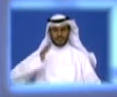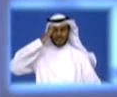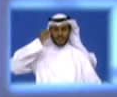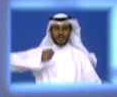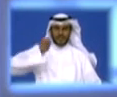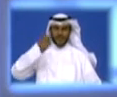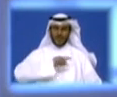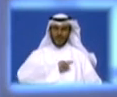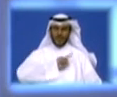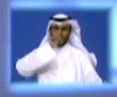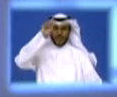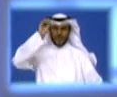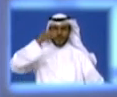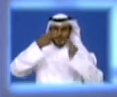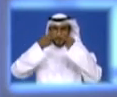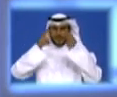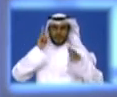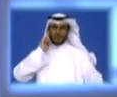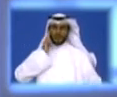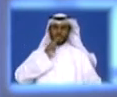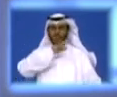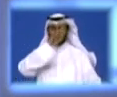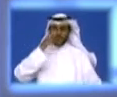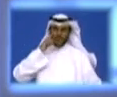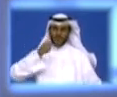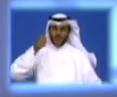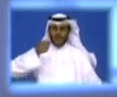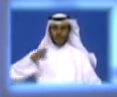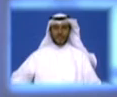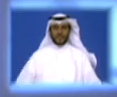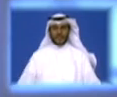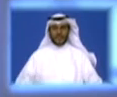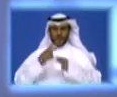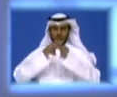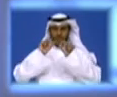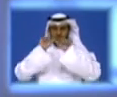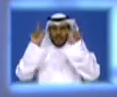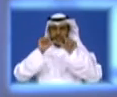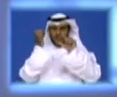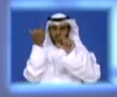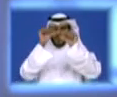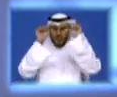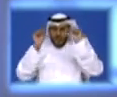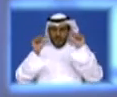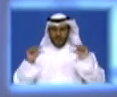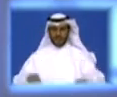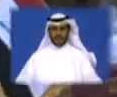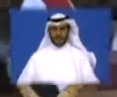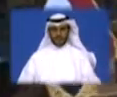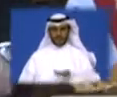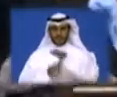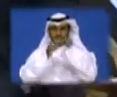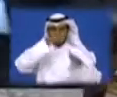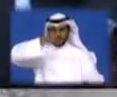السلام عليكم ورحمة الله وبركاته. نشرة الأخبار المحلية من تلفزيون دولة الكويت، نبدأها بأهم العناوين. رئيس مجلس